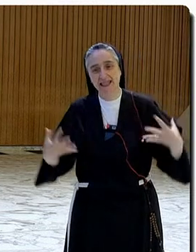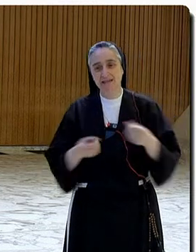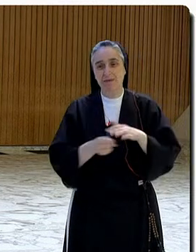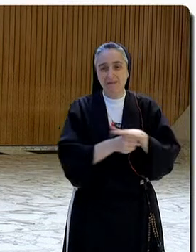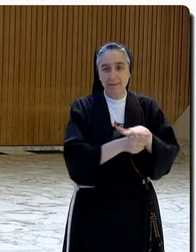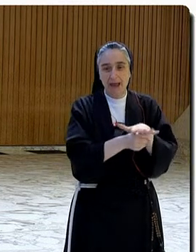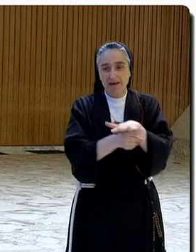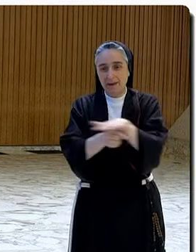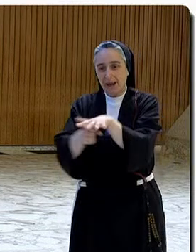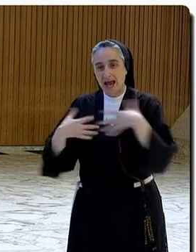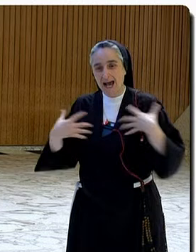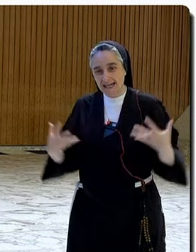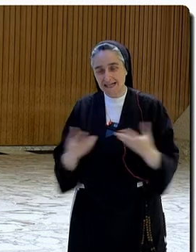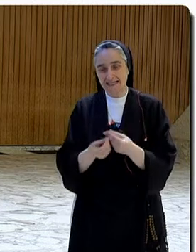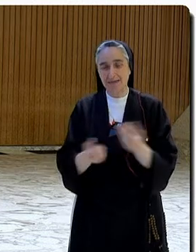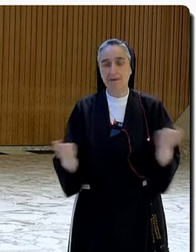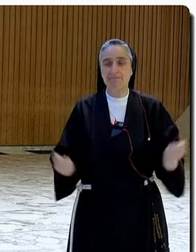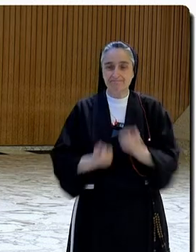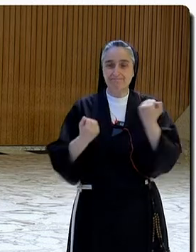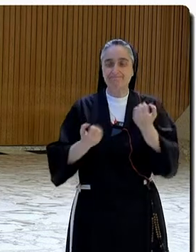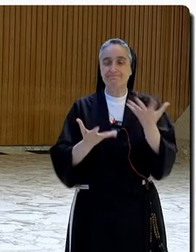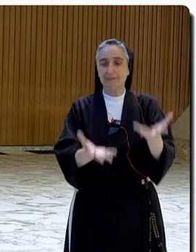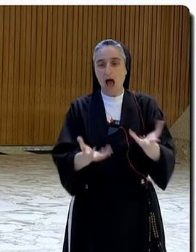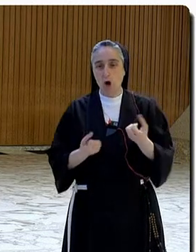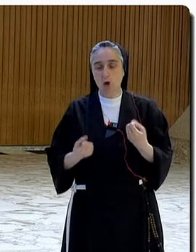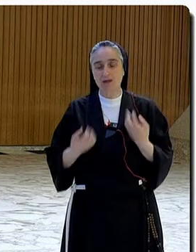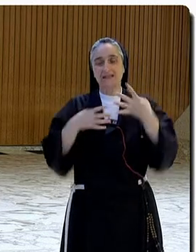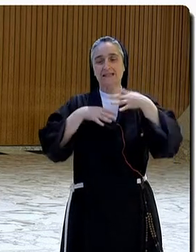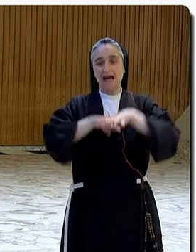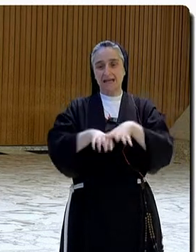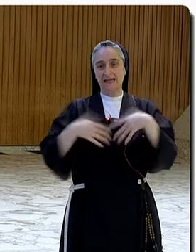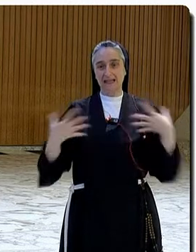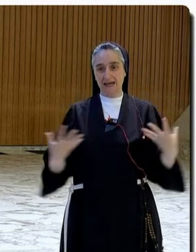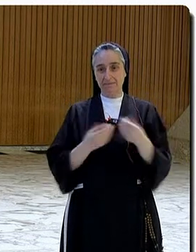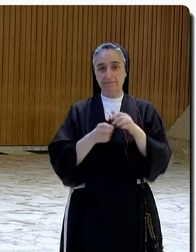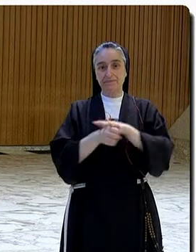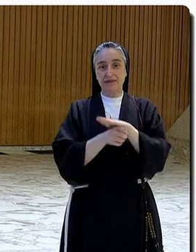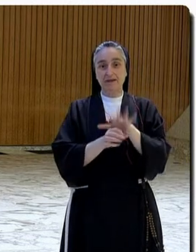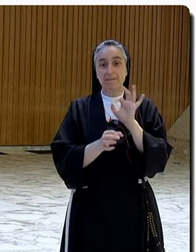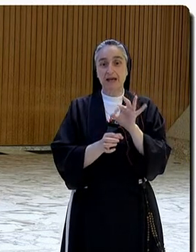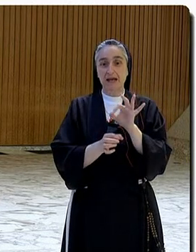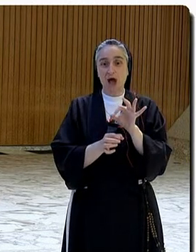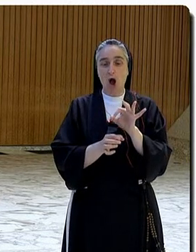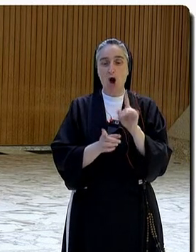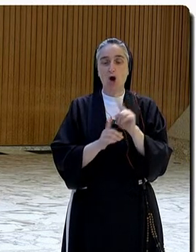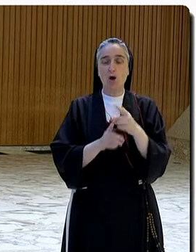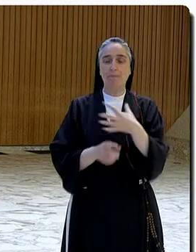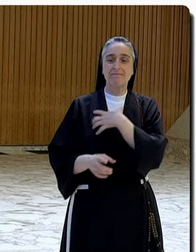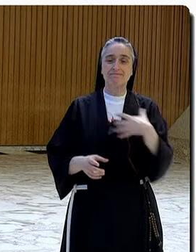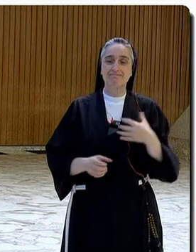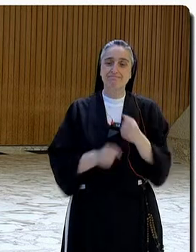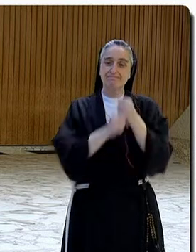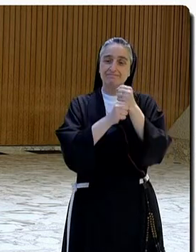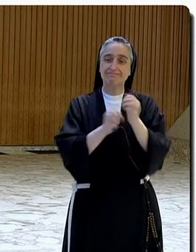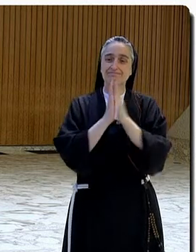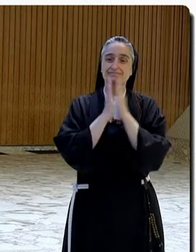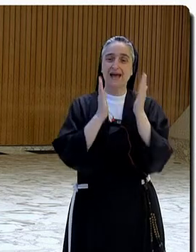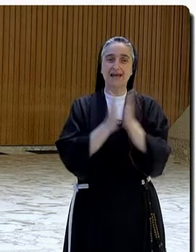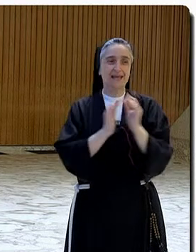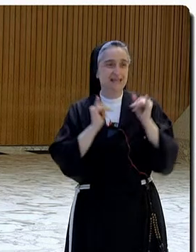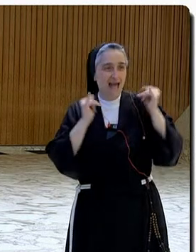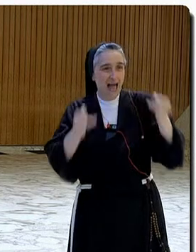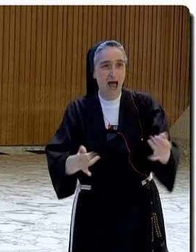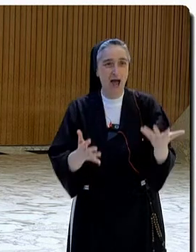per promuovere accoglienza e integrazione. La famiglia, infine, come ambasciatrice di quella Chiesa in